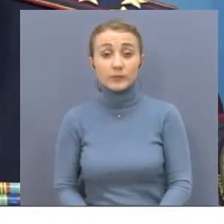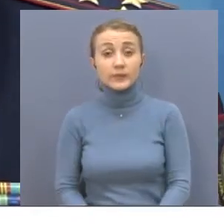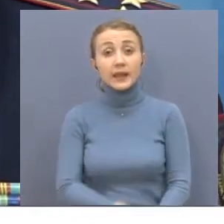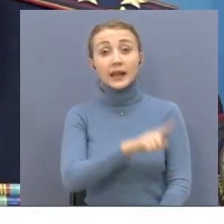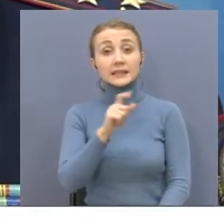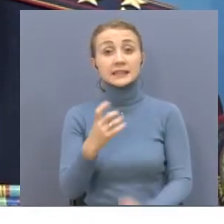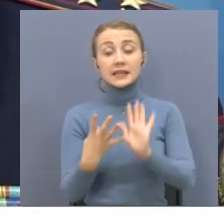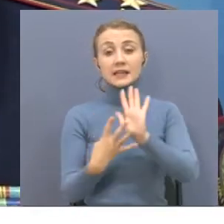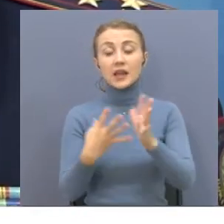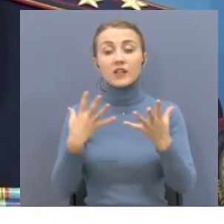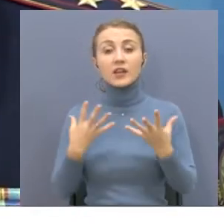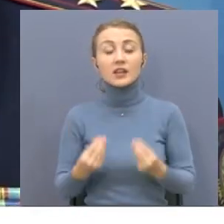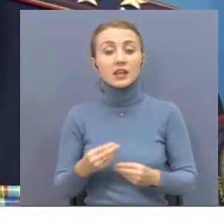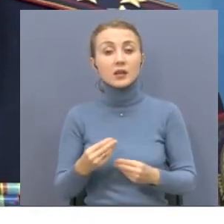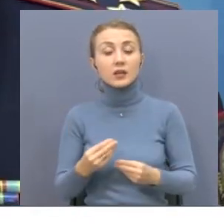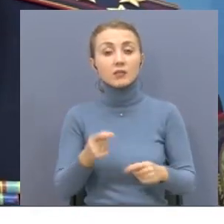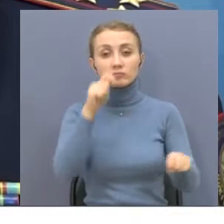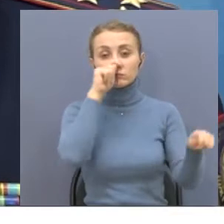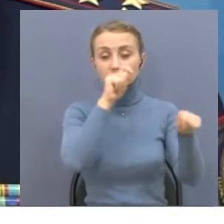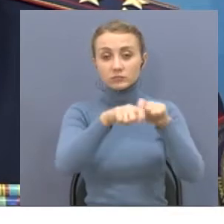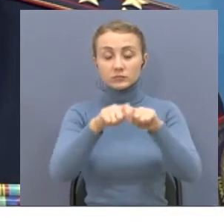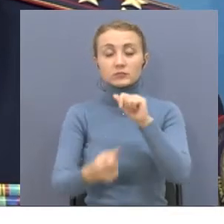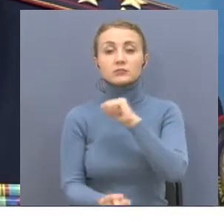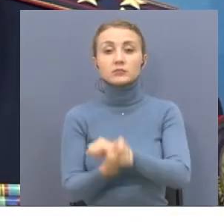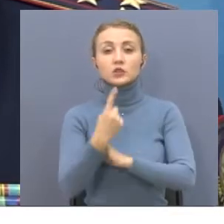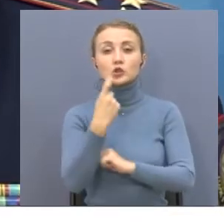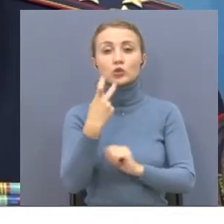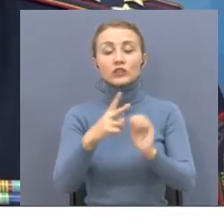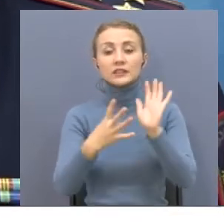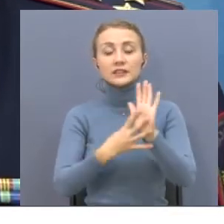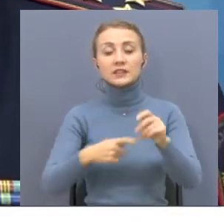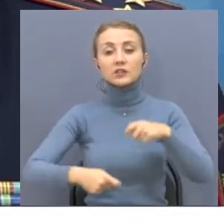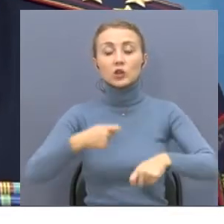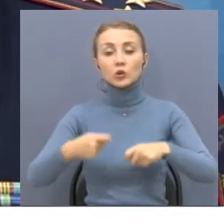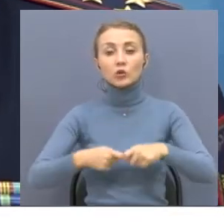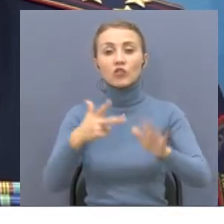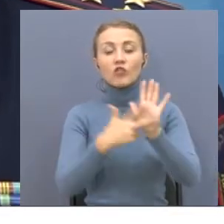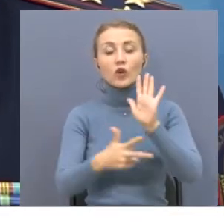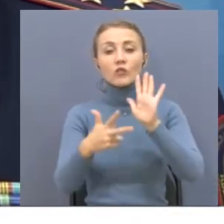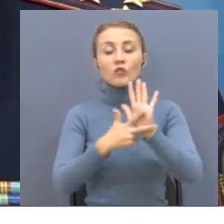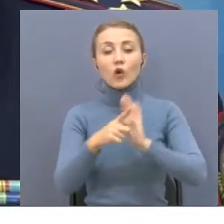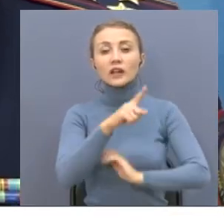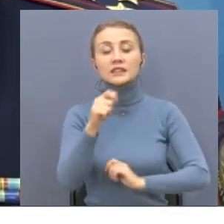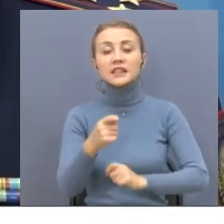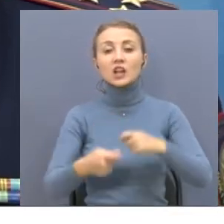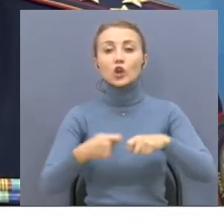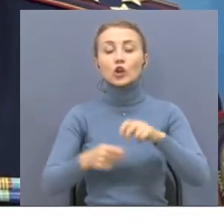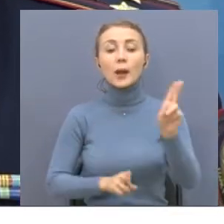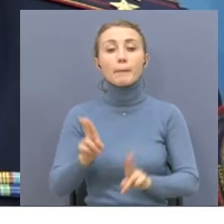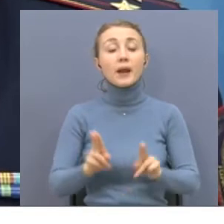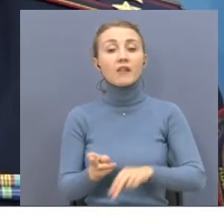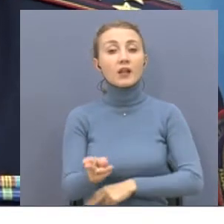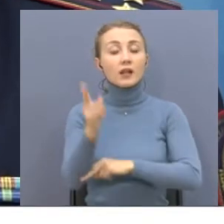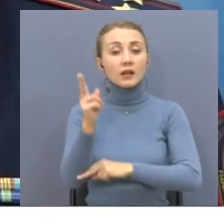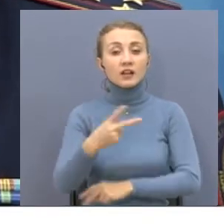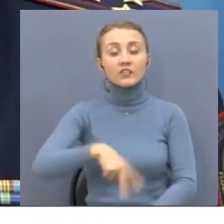күнінде 129 заң бұзушылық анықталды. Оның ішінде 88-і аң, балық аулау ережесін 22 адам бұзған. Заңсыз